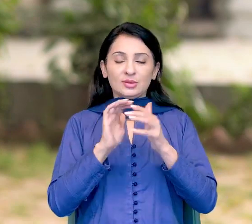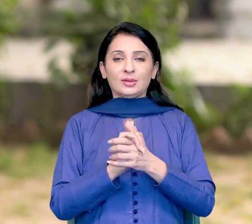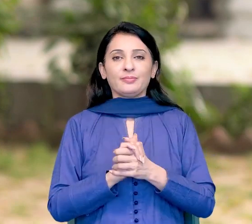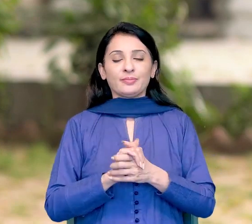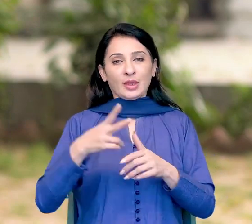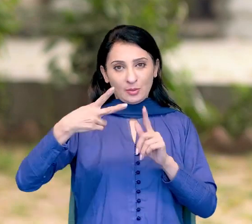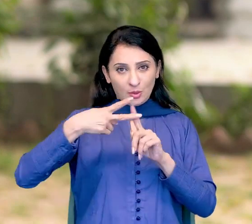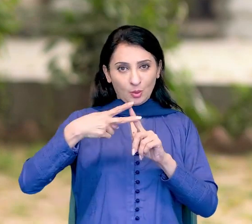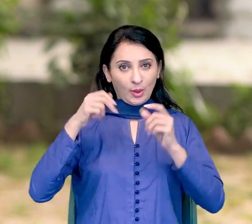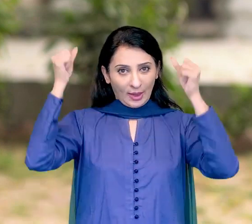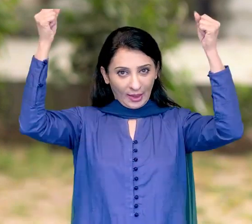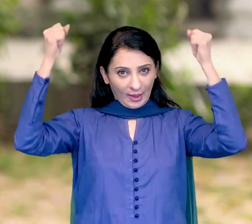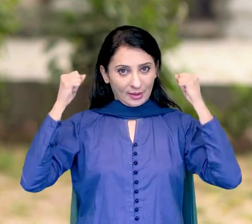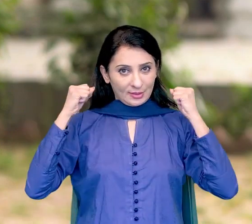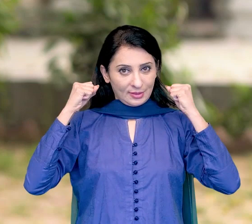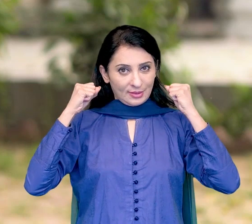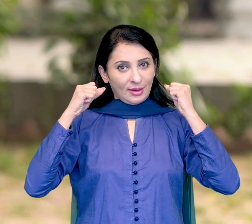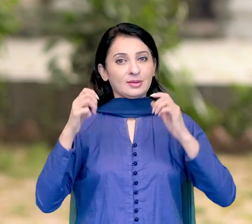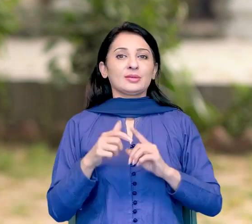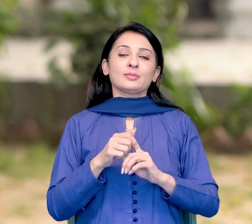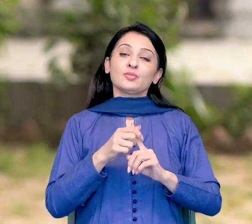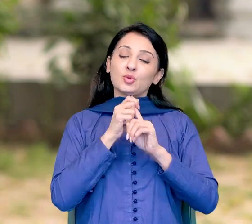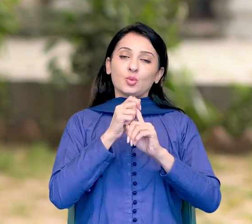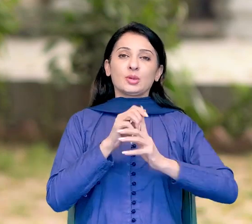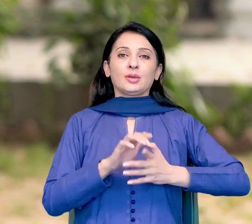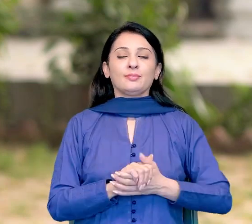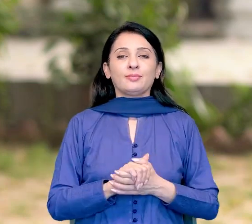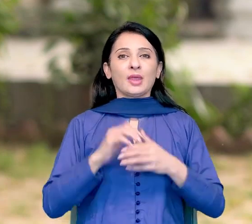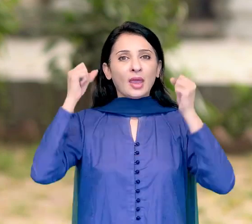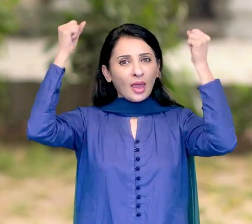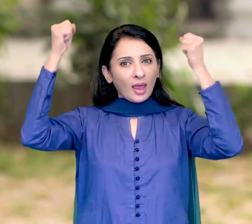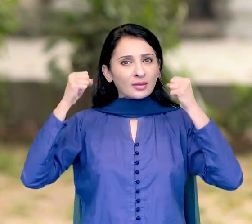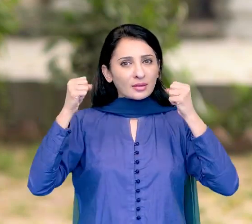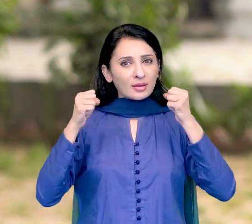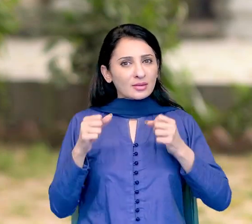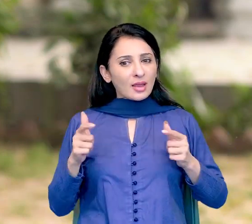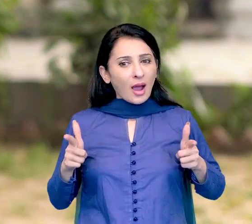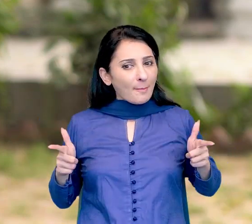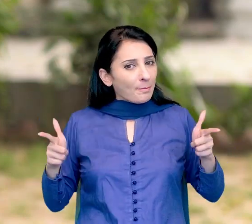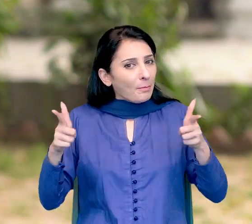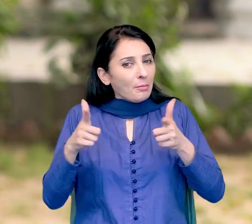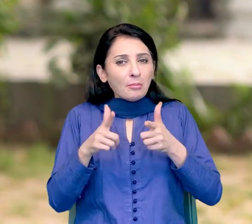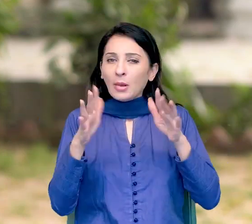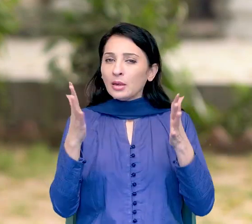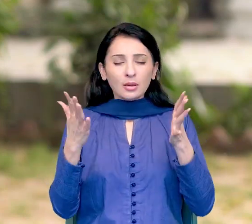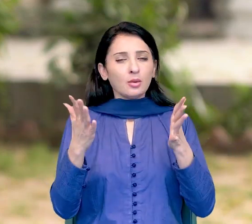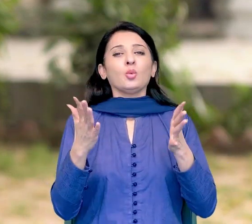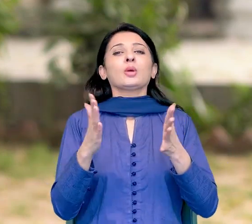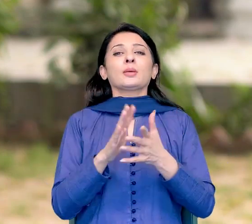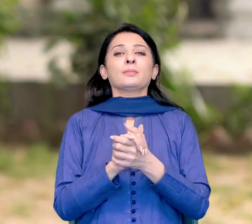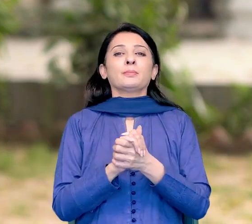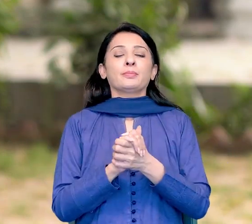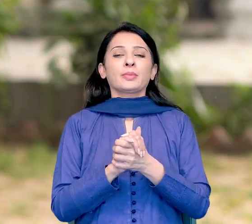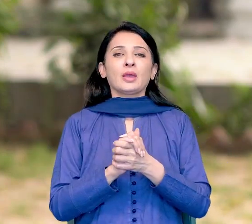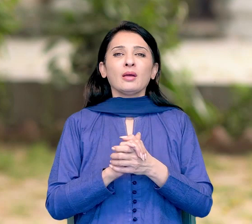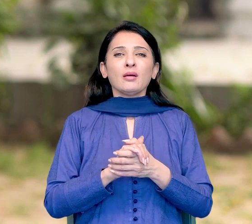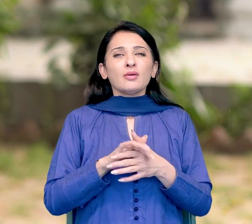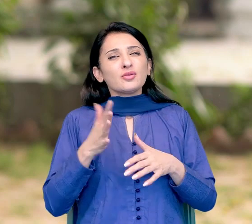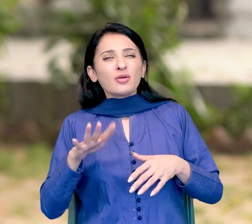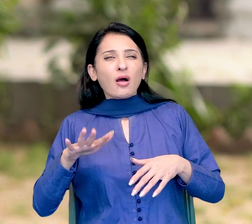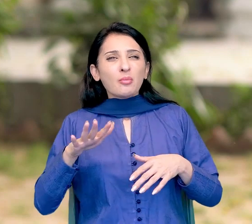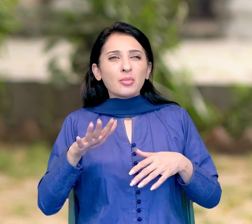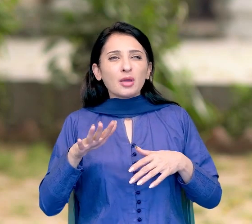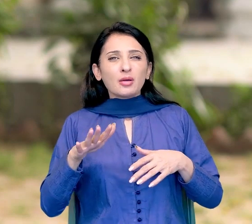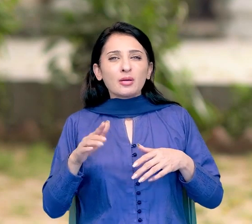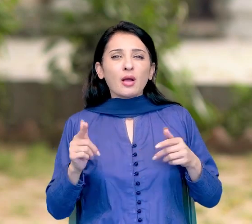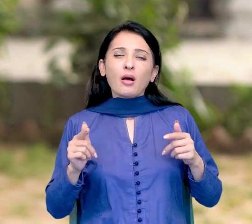ایکسرسائز. ایکسرسائز از ناٹ فار ویٹ لاس. ایکسرسائز سے آپ کا وزن کم نہیں ہوگا، یا ہوگا تو بہت